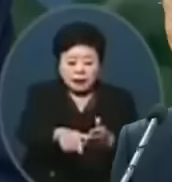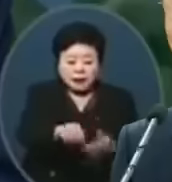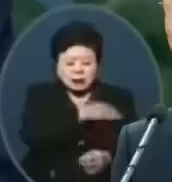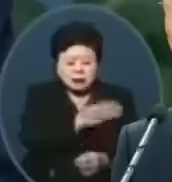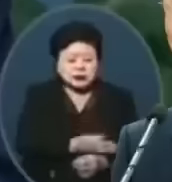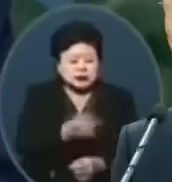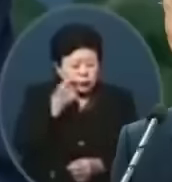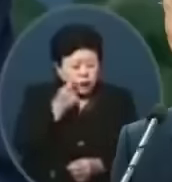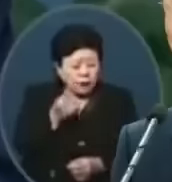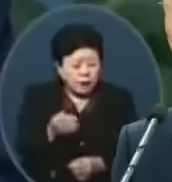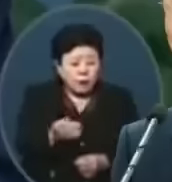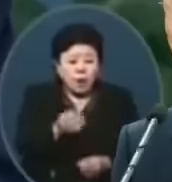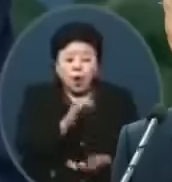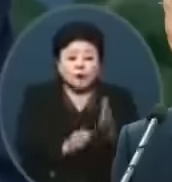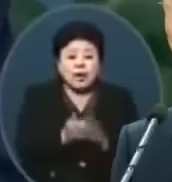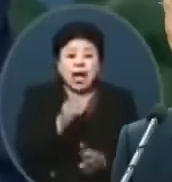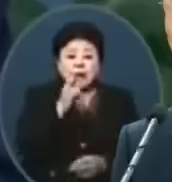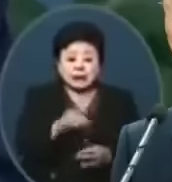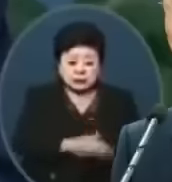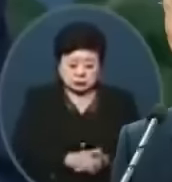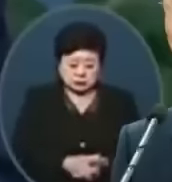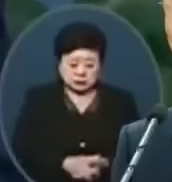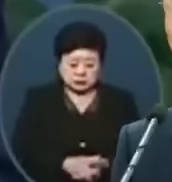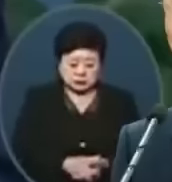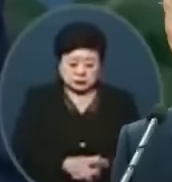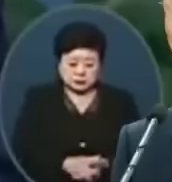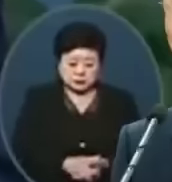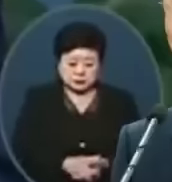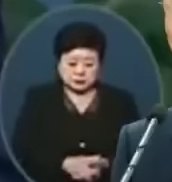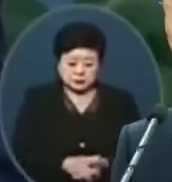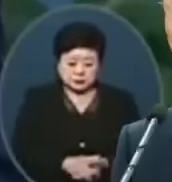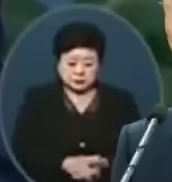능치 못하심이 없겠다고 주님께서 말씀하시겠습니다.